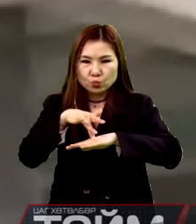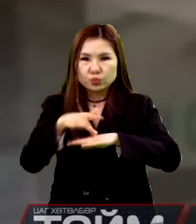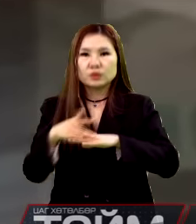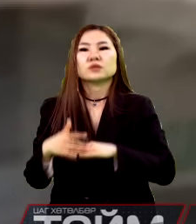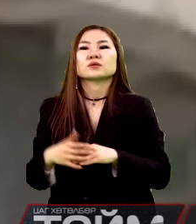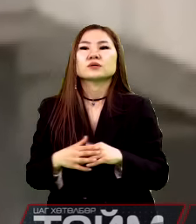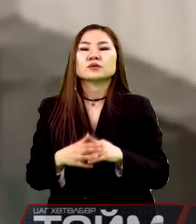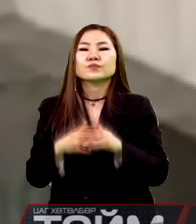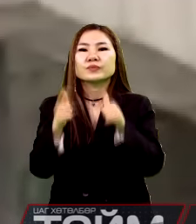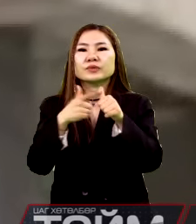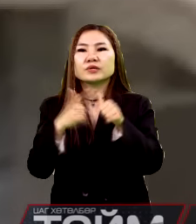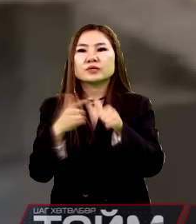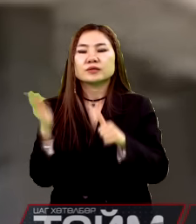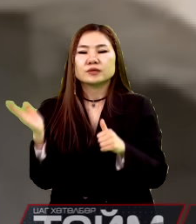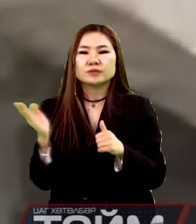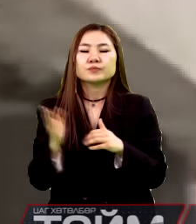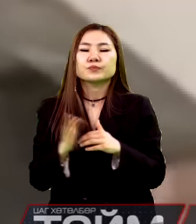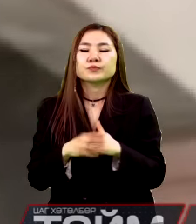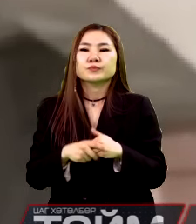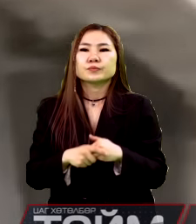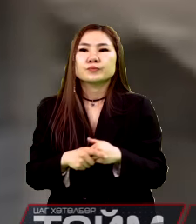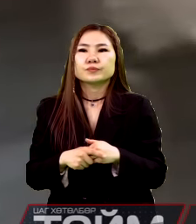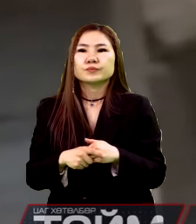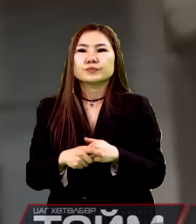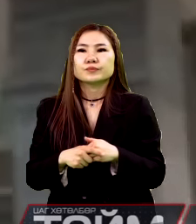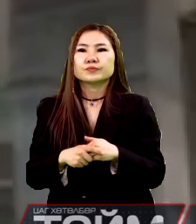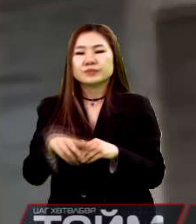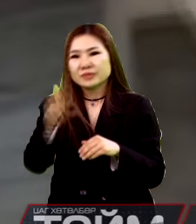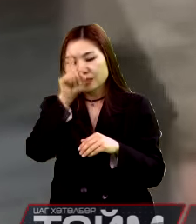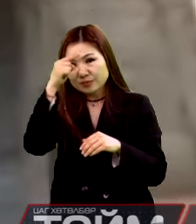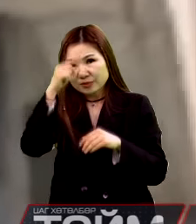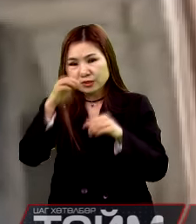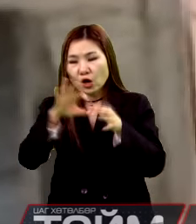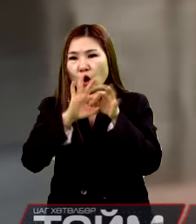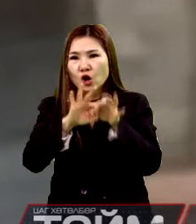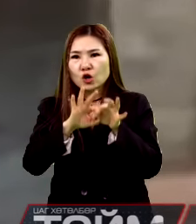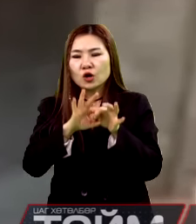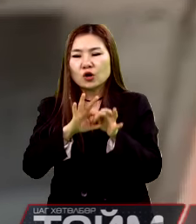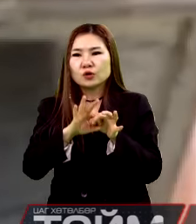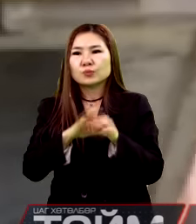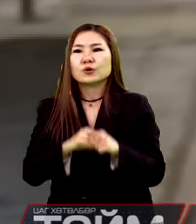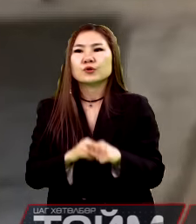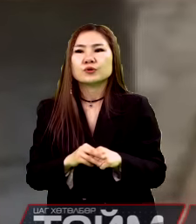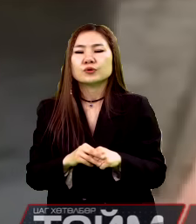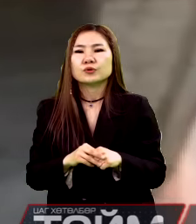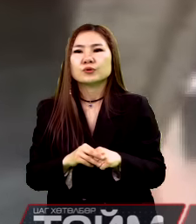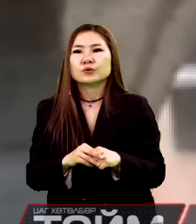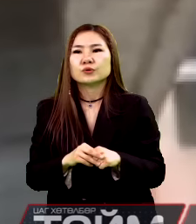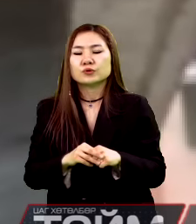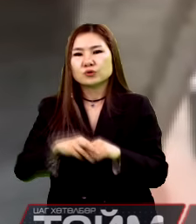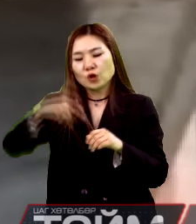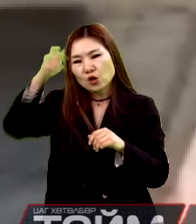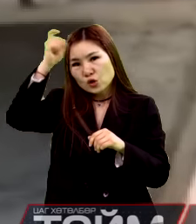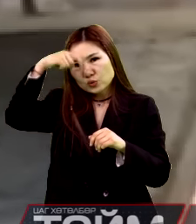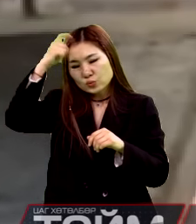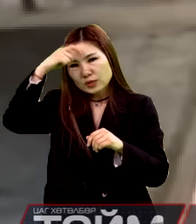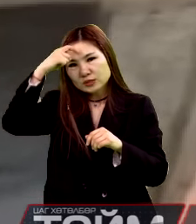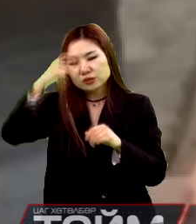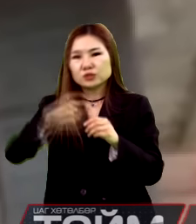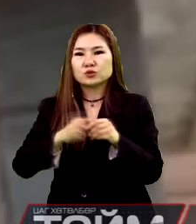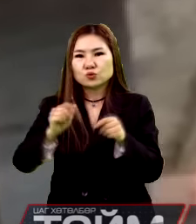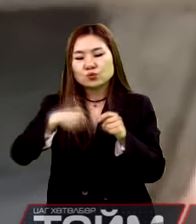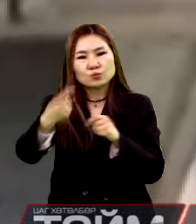дэрэгт хэмлэг гэсэн хэрнээ ямар нэгэн энэ эмлэгтэй холбоотой одоо түрээсийн болон